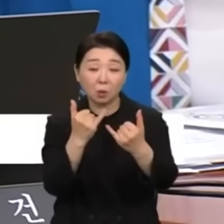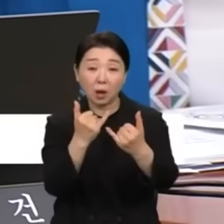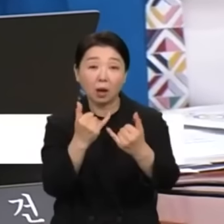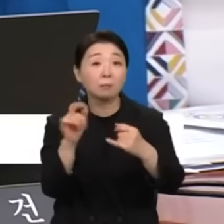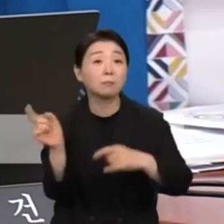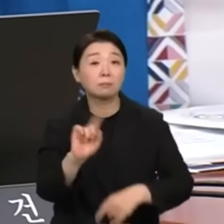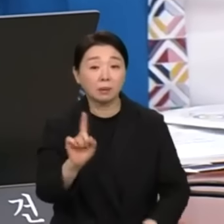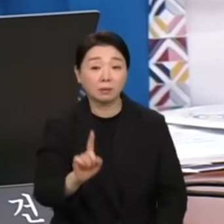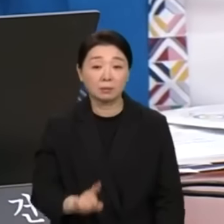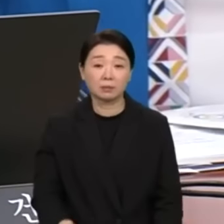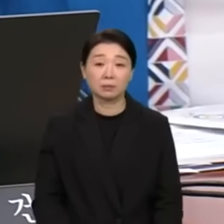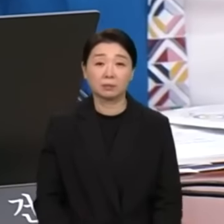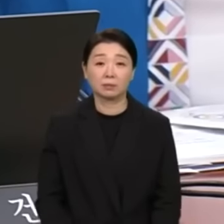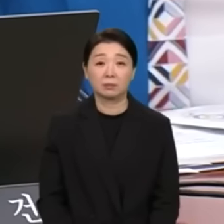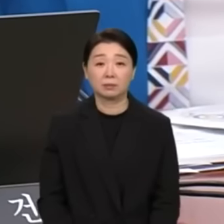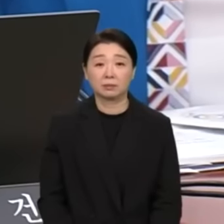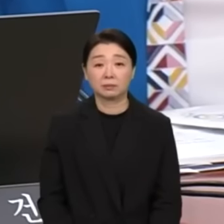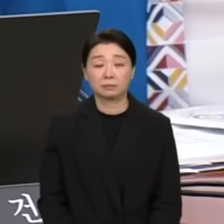겁니까?